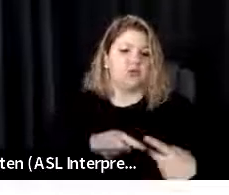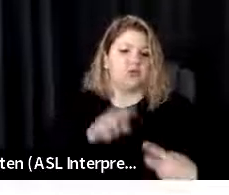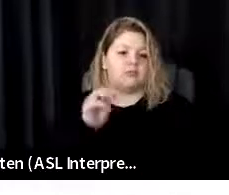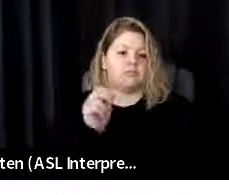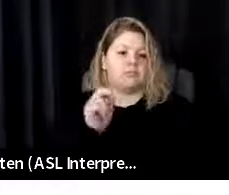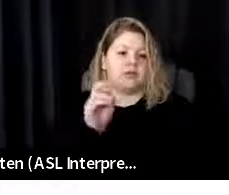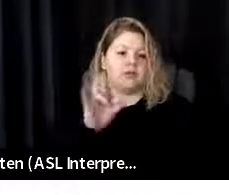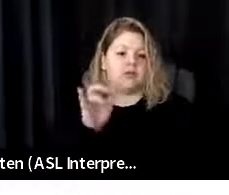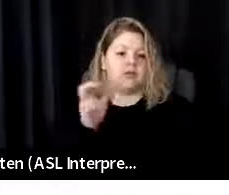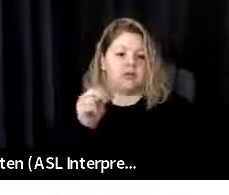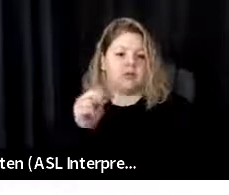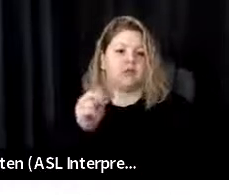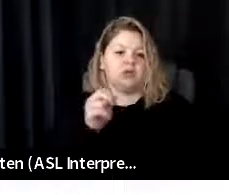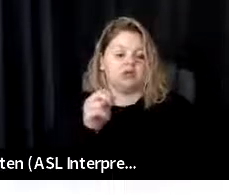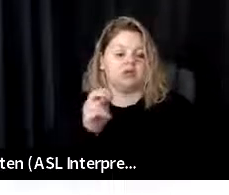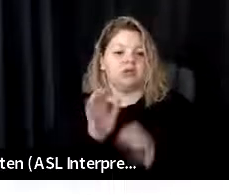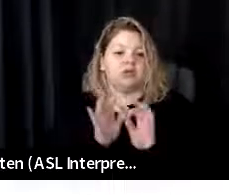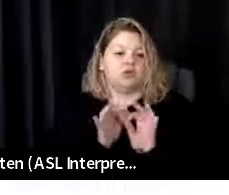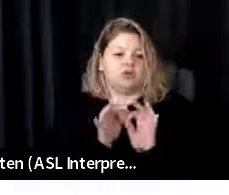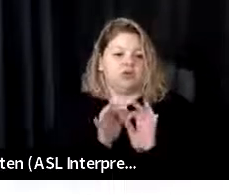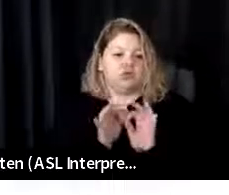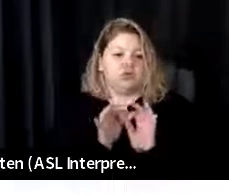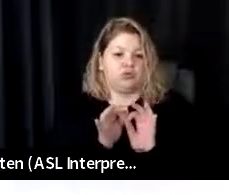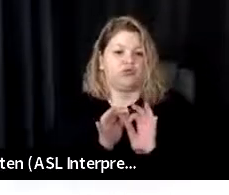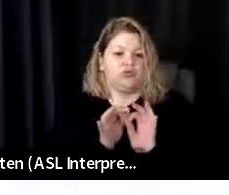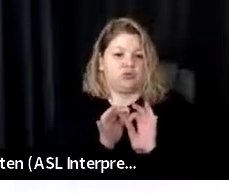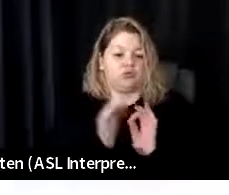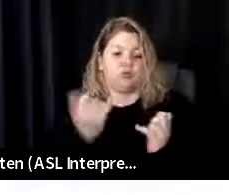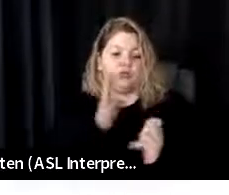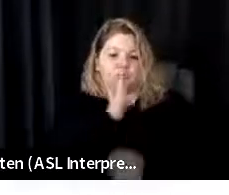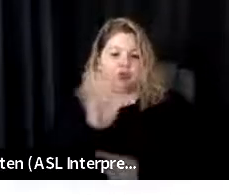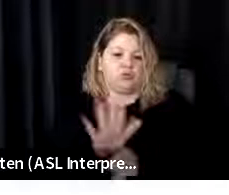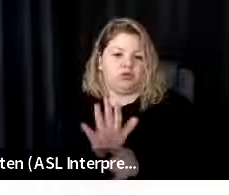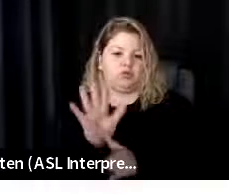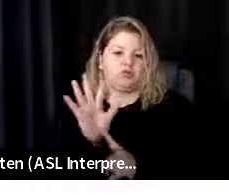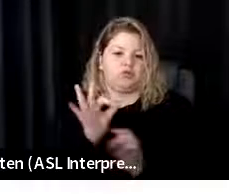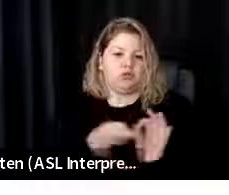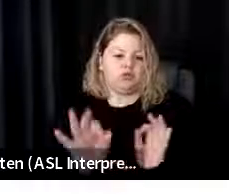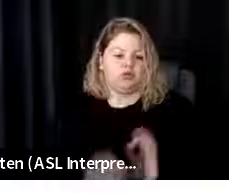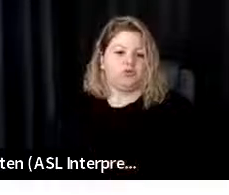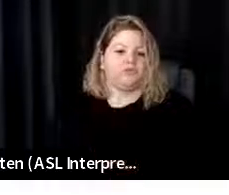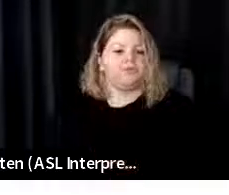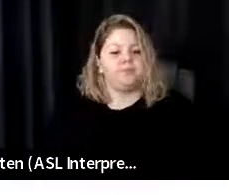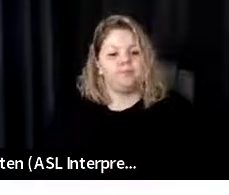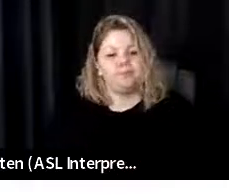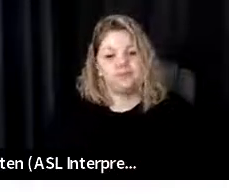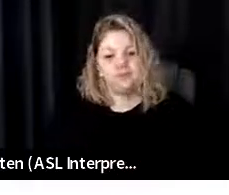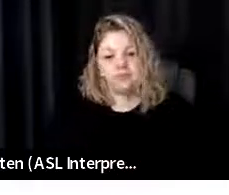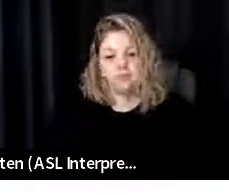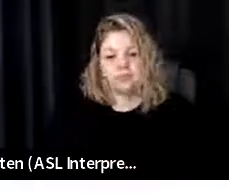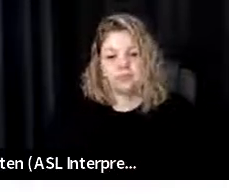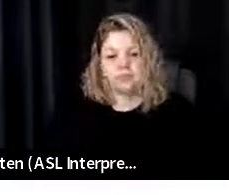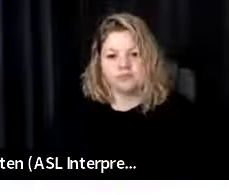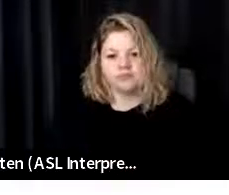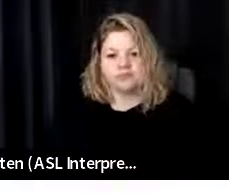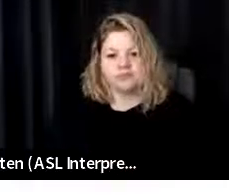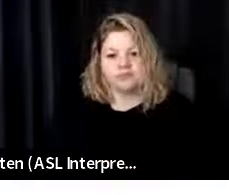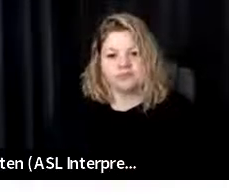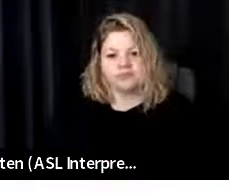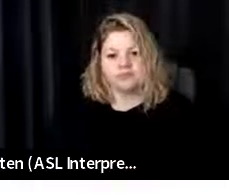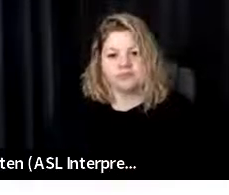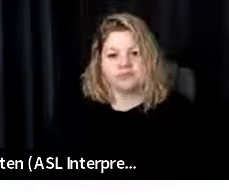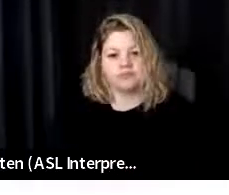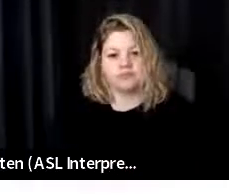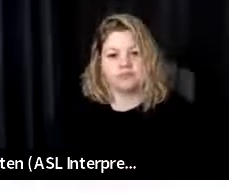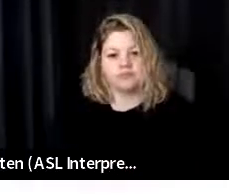的普通话翻译 Terry 和我会半个小时一换。一会儿呢，他们打开了翻译功能之后，请您选择我们